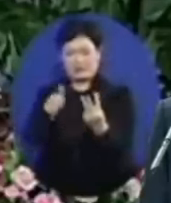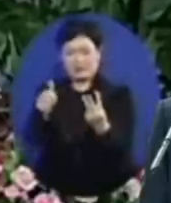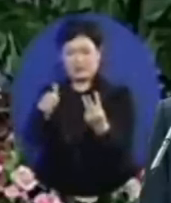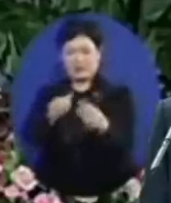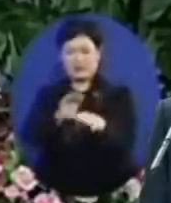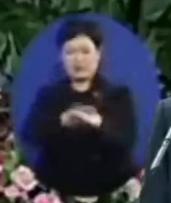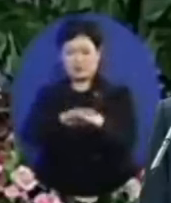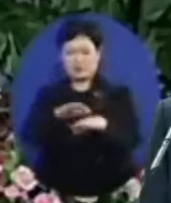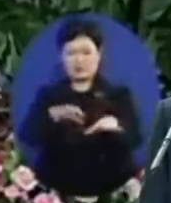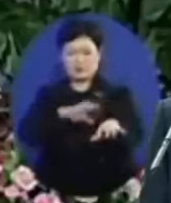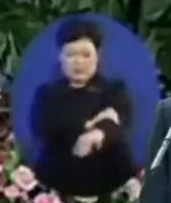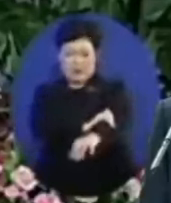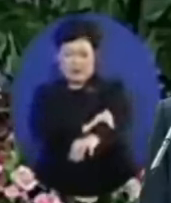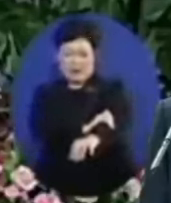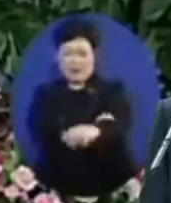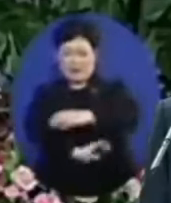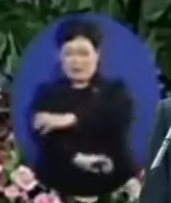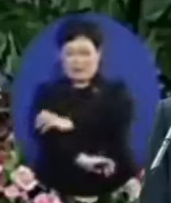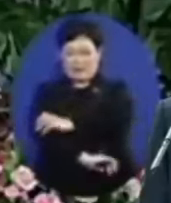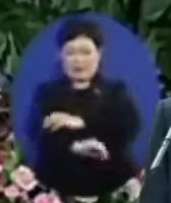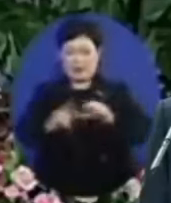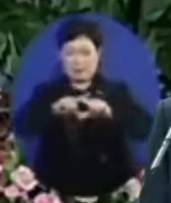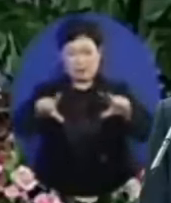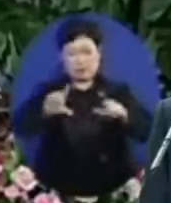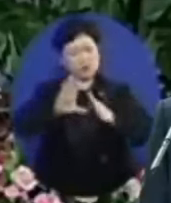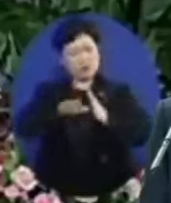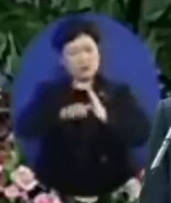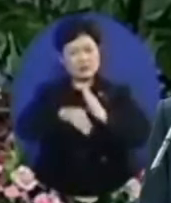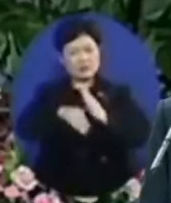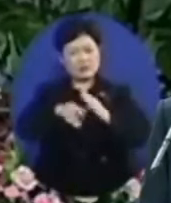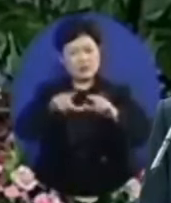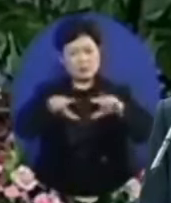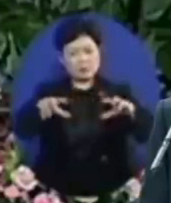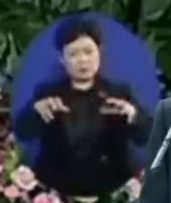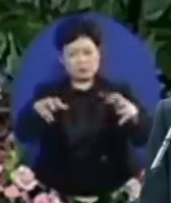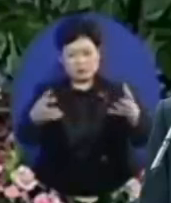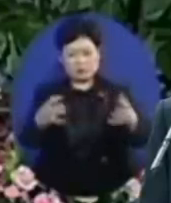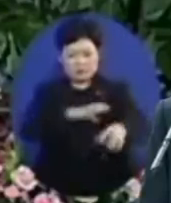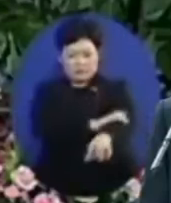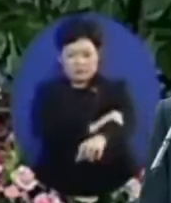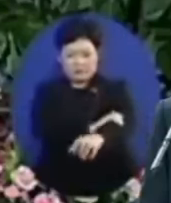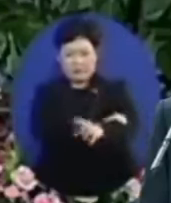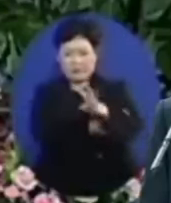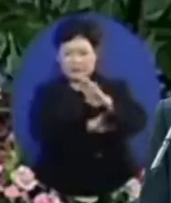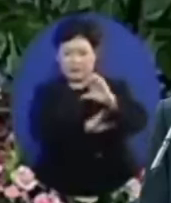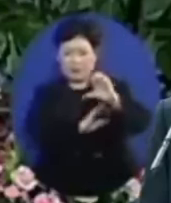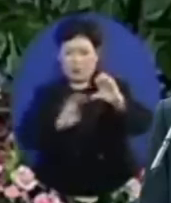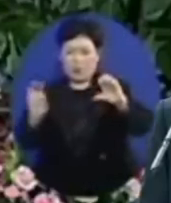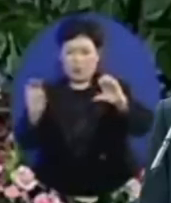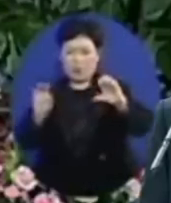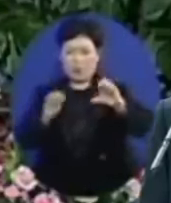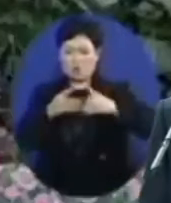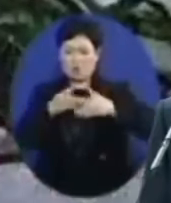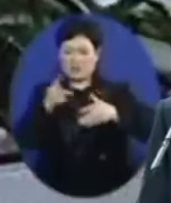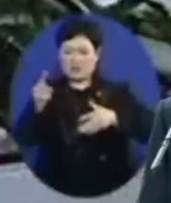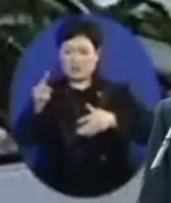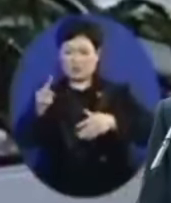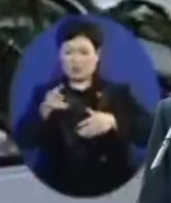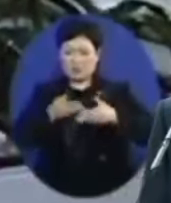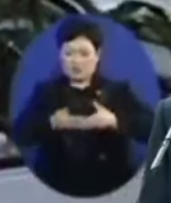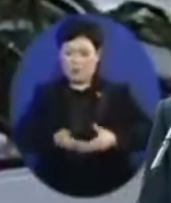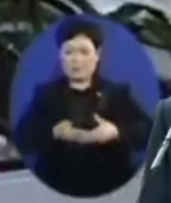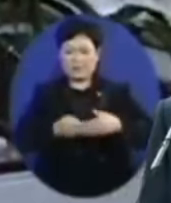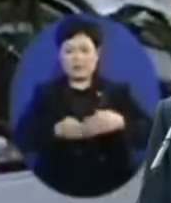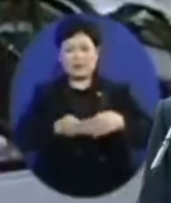손으로 쥐어보라 했습니다. 보통 상태에서 평균 악력은 45kg였습니다. 딱 쥐는 것이